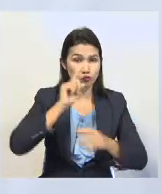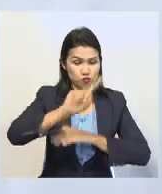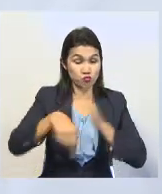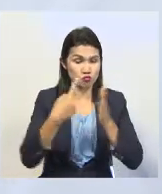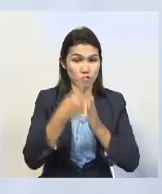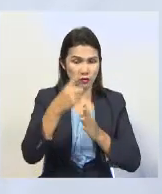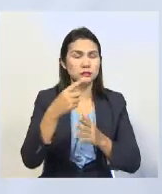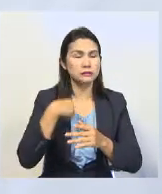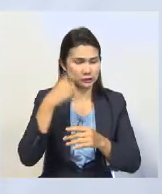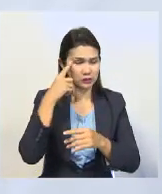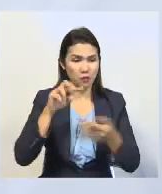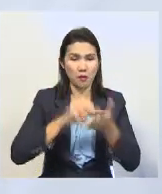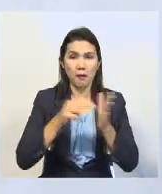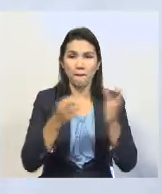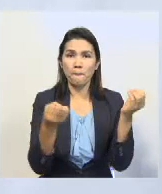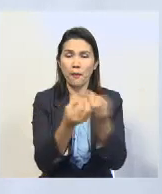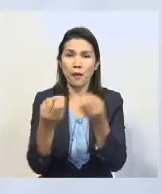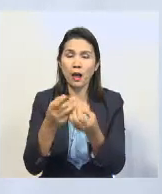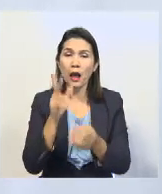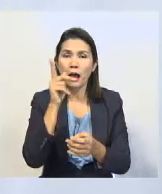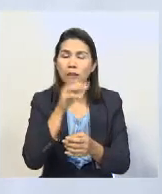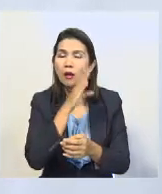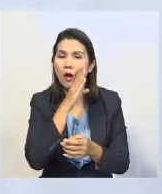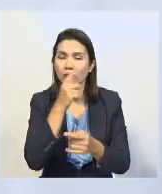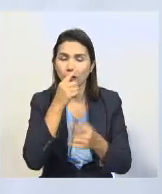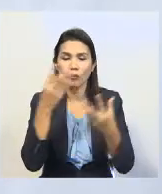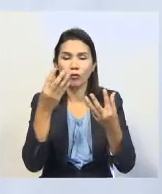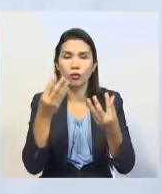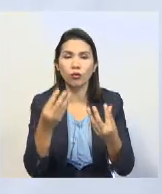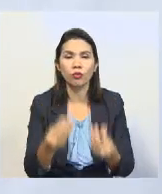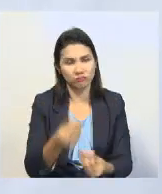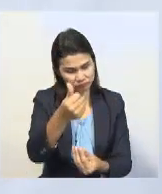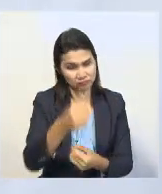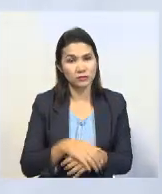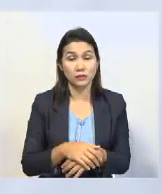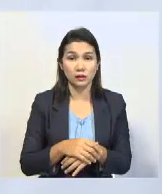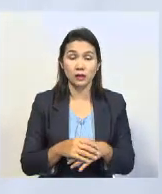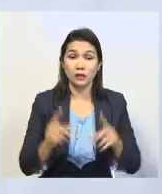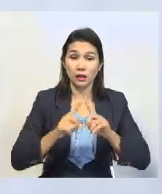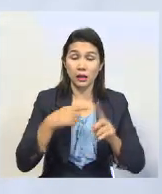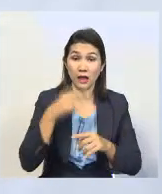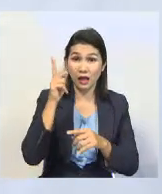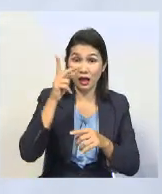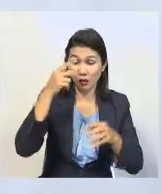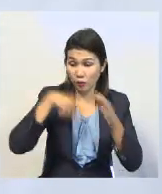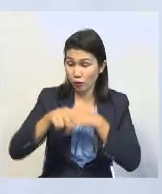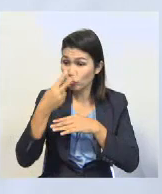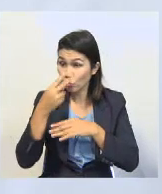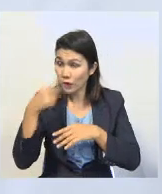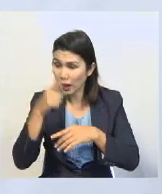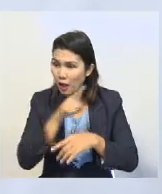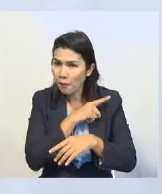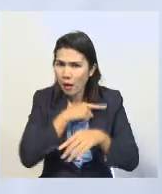มเชื่อว่าความเสียหายที่มันจะเกิดขึ้นในเรื่องของข่าวปลอมมันจะน้อยลงเป็นจำนวนมากไม่นับกับเรื่องที่ต้องไปติดตามตรวจสอบว่าใครเป็นค